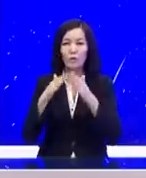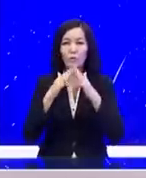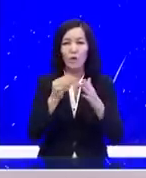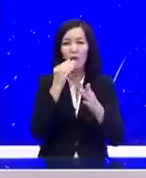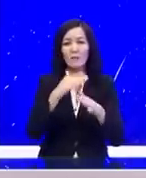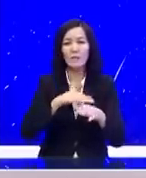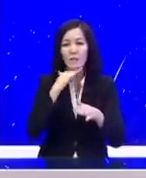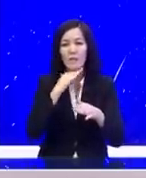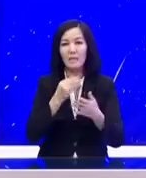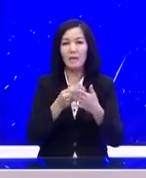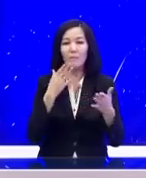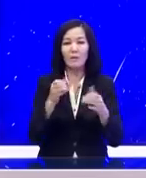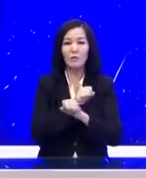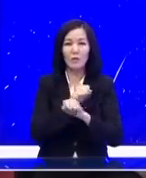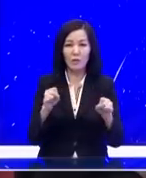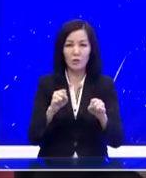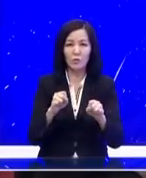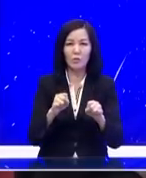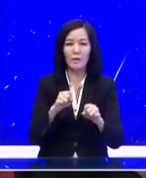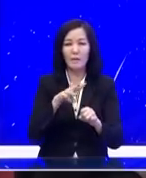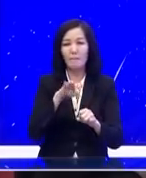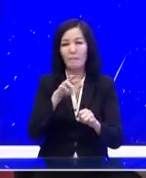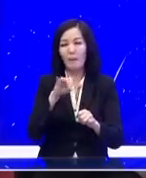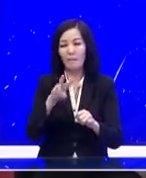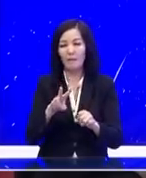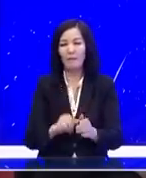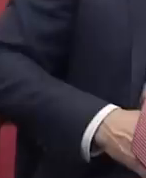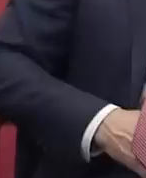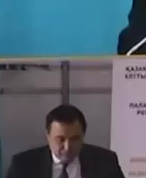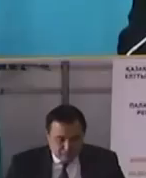азық жеткілікті. Сондықтан қымбатшылыққа негіз жоқ, деді Асқар Мамин.